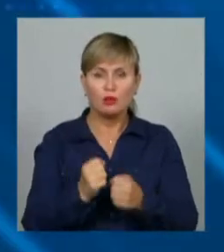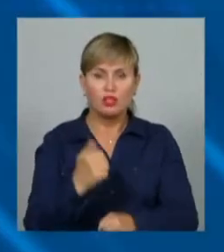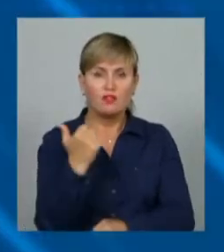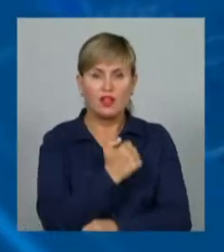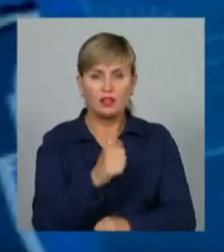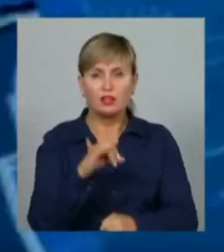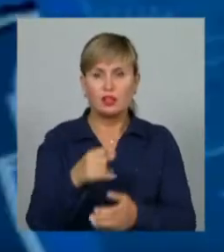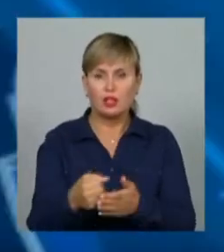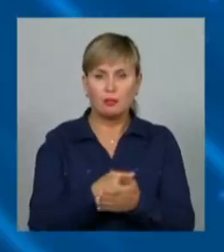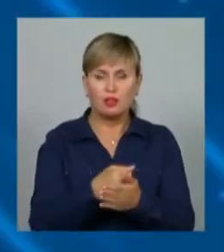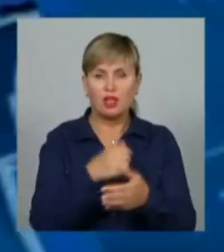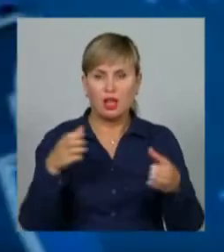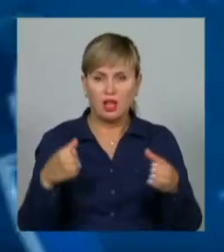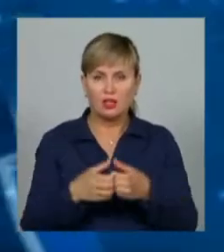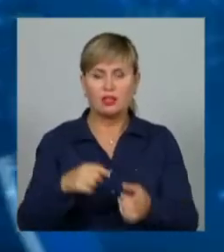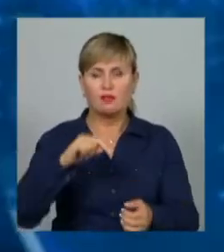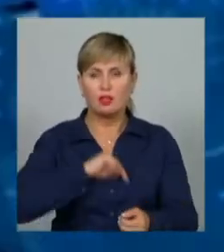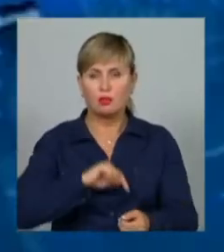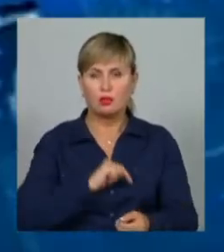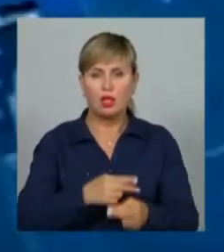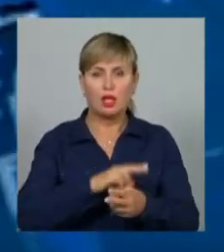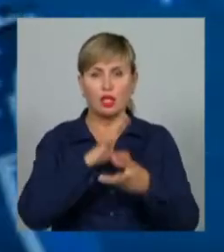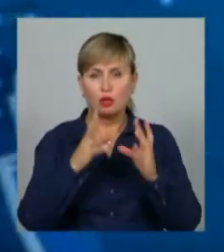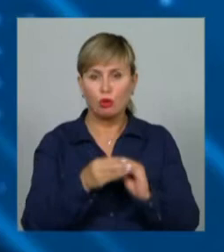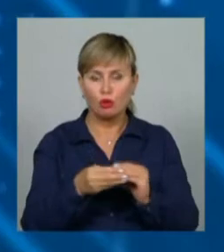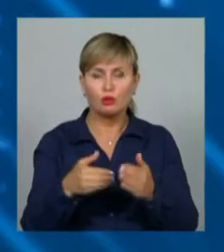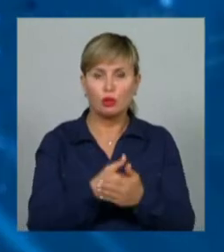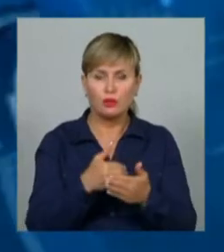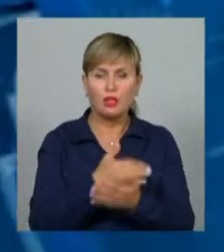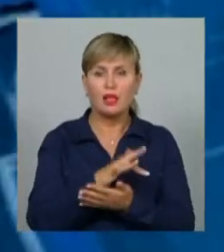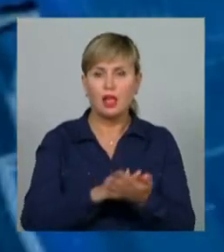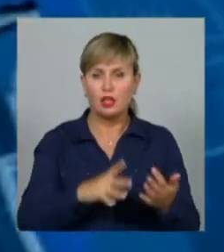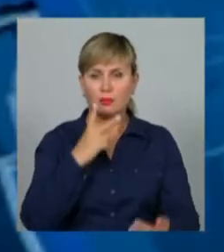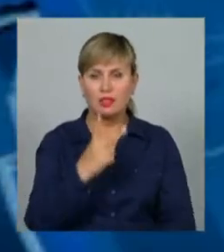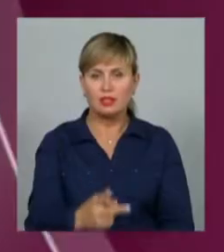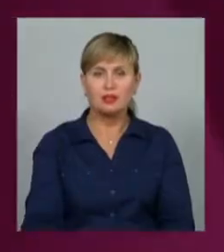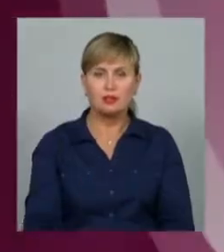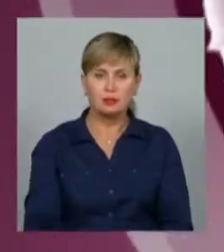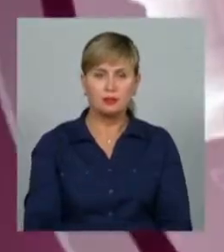вакцину и добившись коллективного иммунитета. Это итоговые новости. Не переключайтесь.